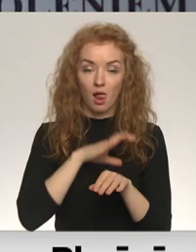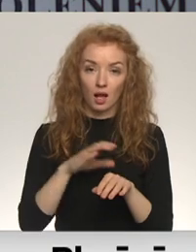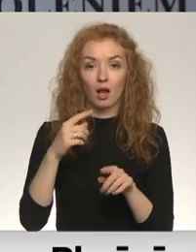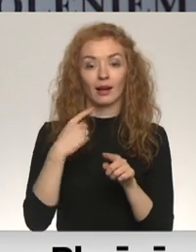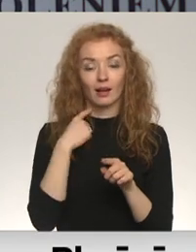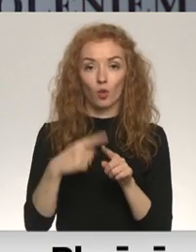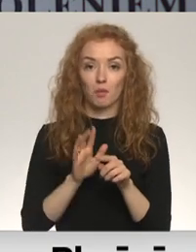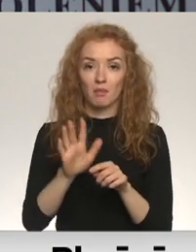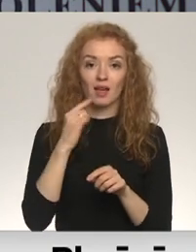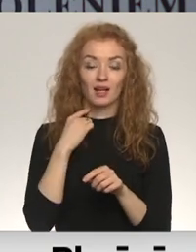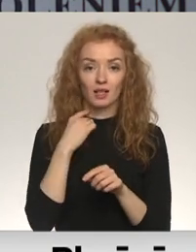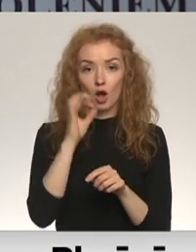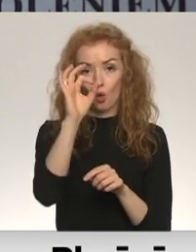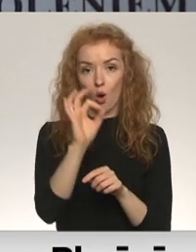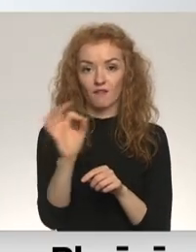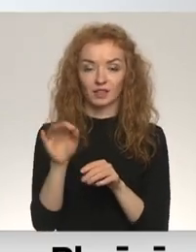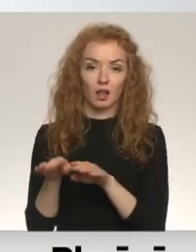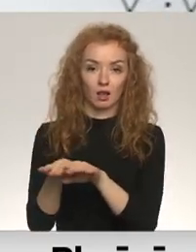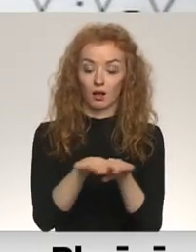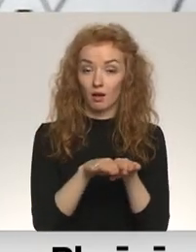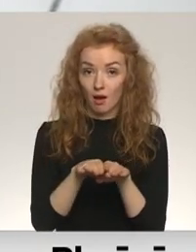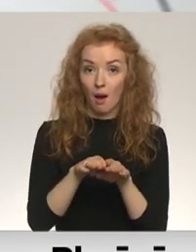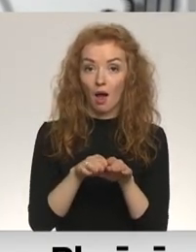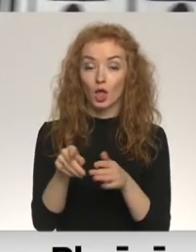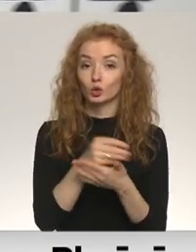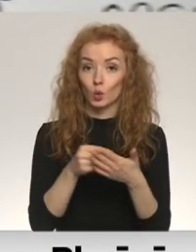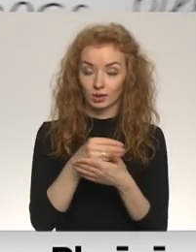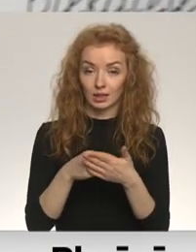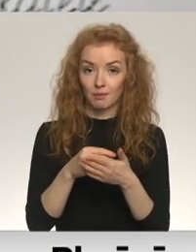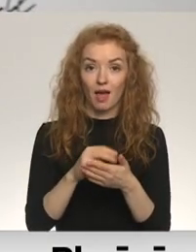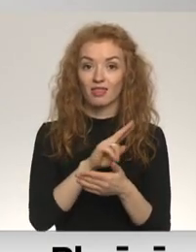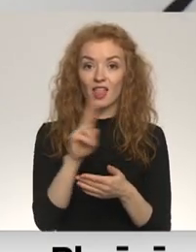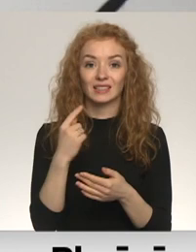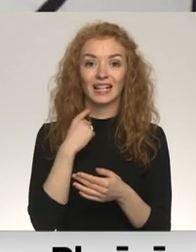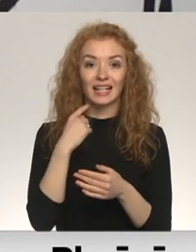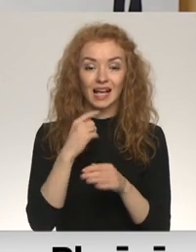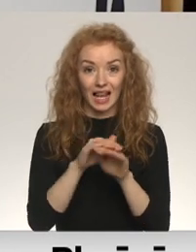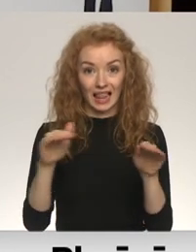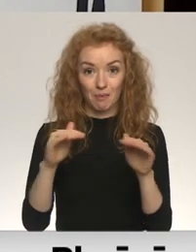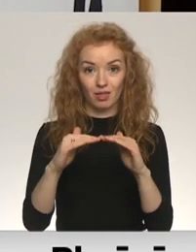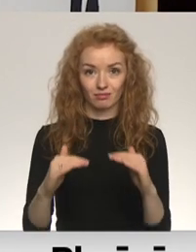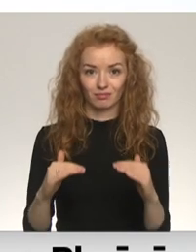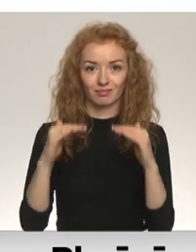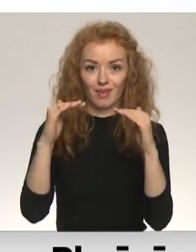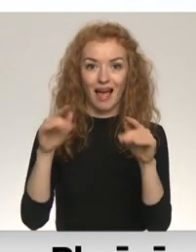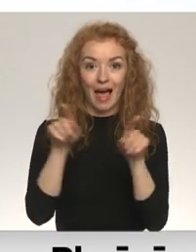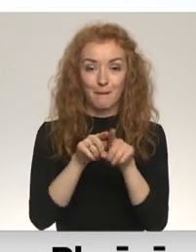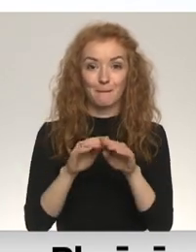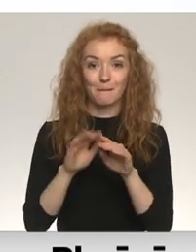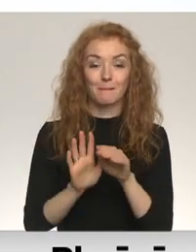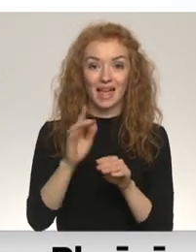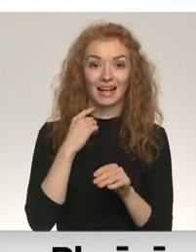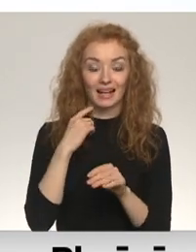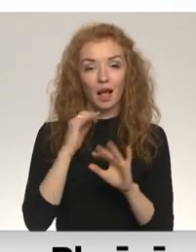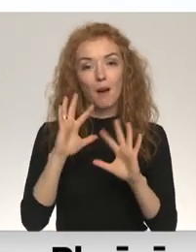pierīgas reģionālos koeficientus vienādojot. Praksē tas nozīmē nevis Rīgas līmeni ceļot līdz pierīgai, bet Rīgai